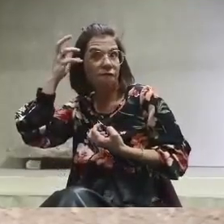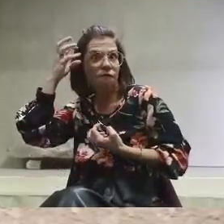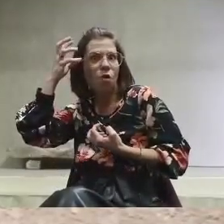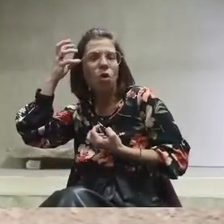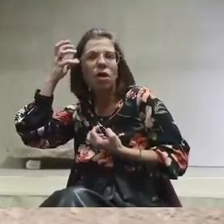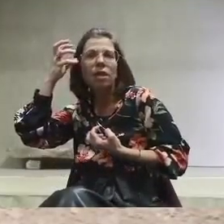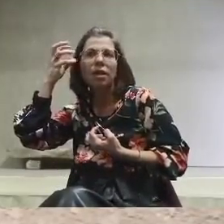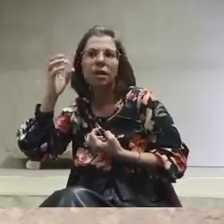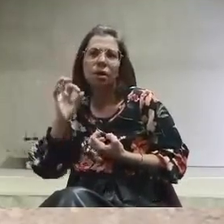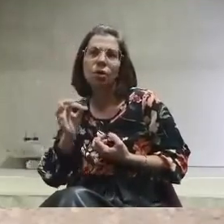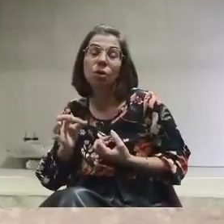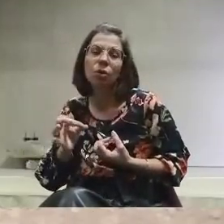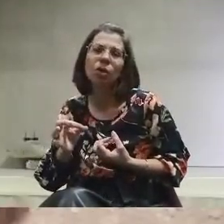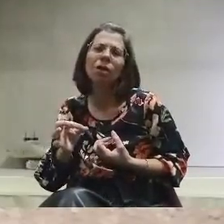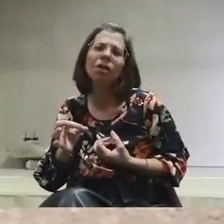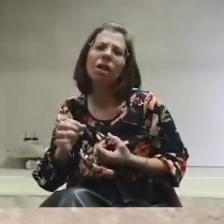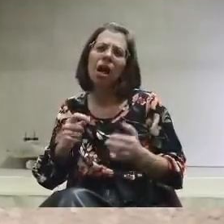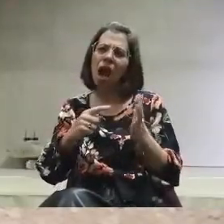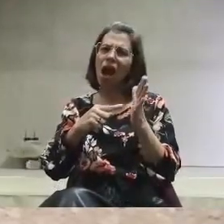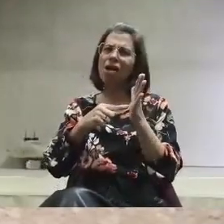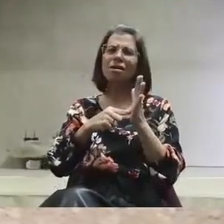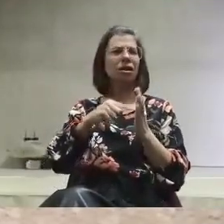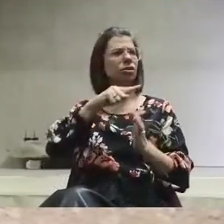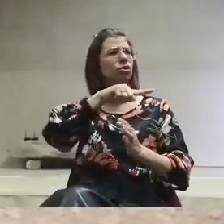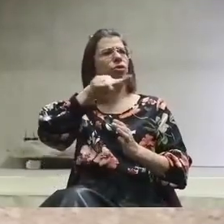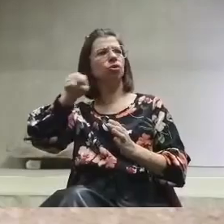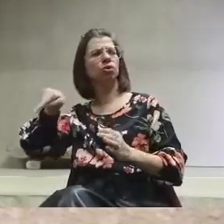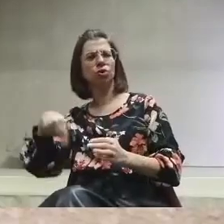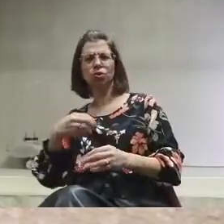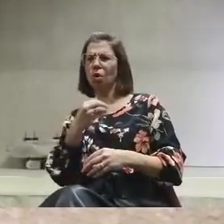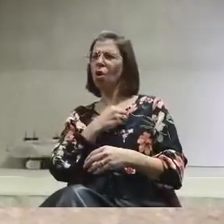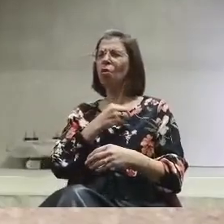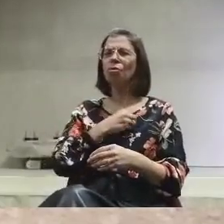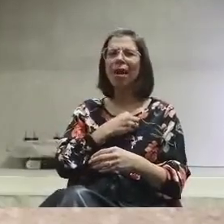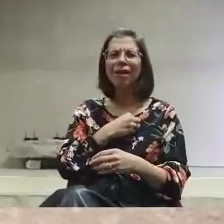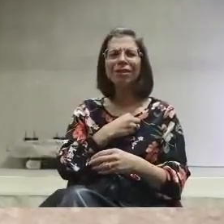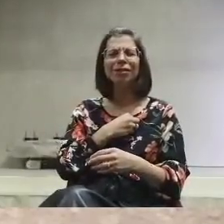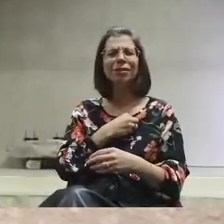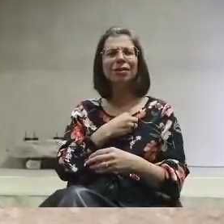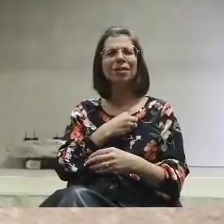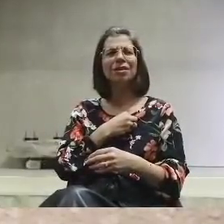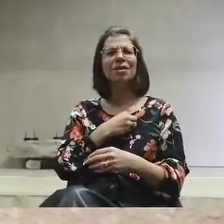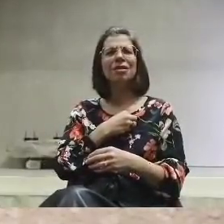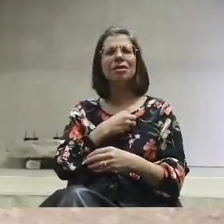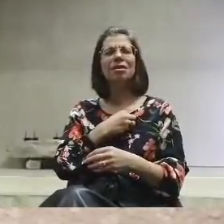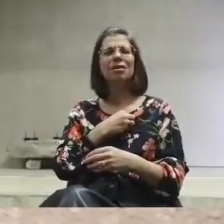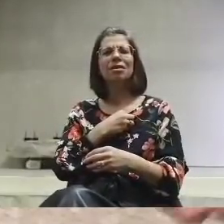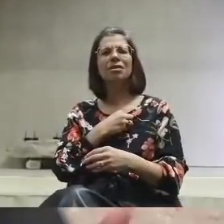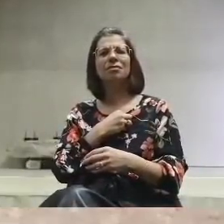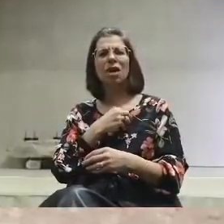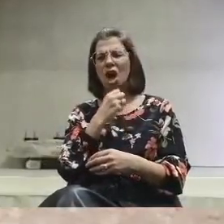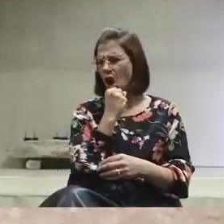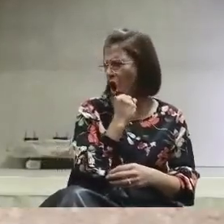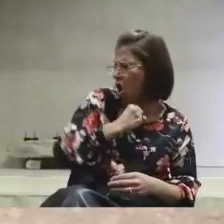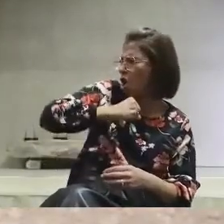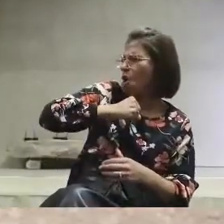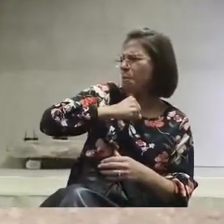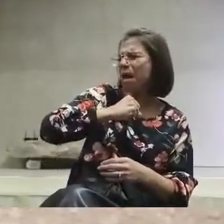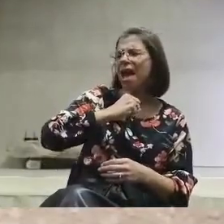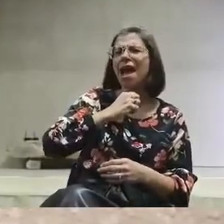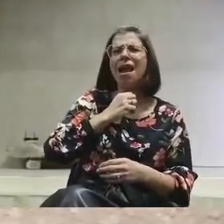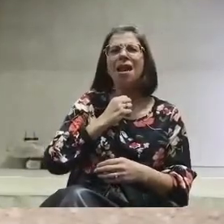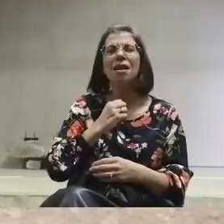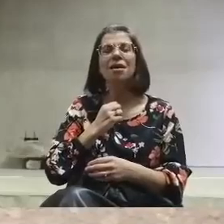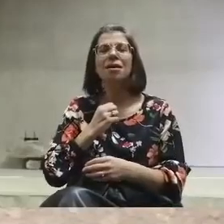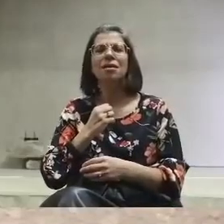Chaque fois que tu as péché, chaque fois que tu as menti, chaque fois que tu as désobéi à Dieu, transgressé la loi de Dieu, chaque fois que tu as